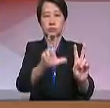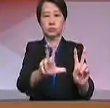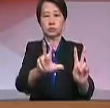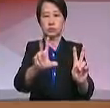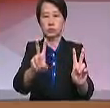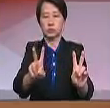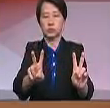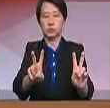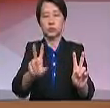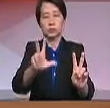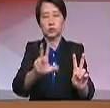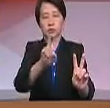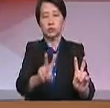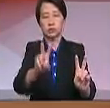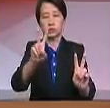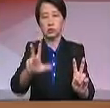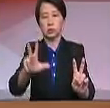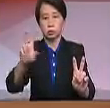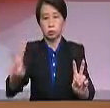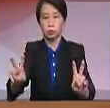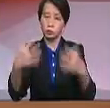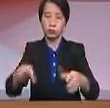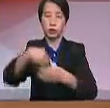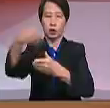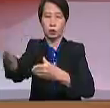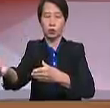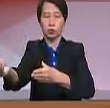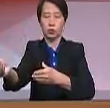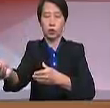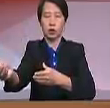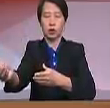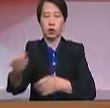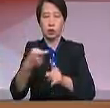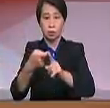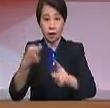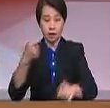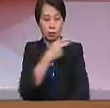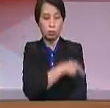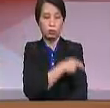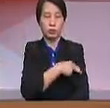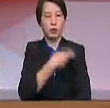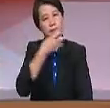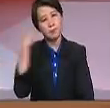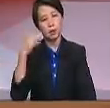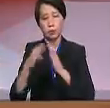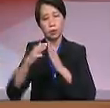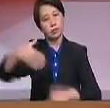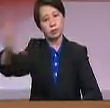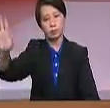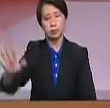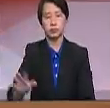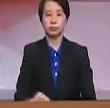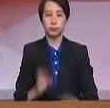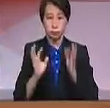2,332 individu telah di-discharge dan dibenarkan pulang. Jadi kalau ada laporan